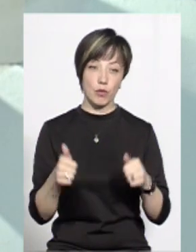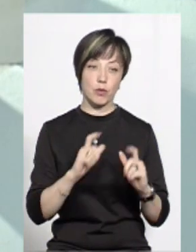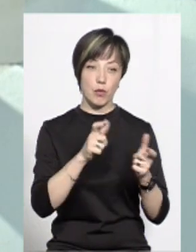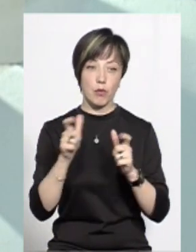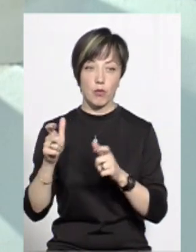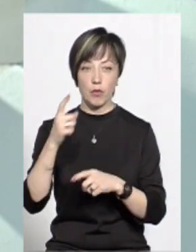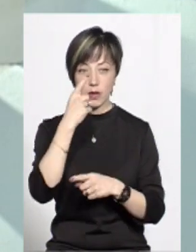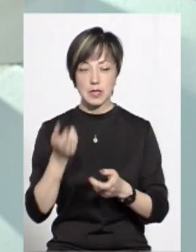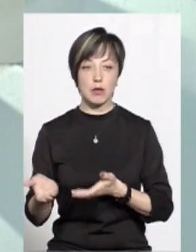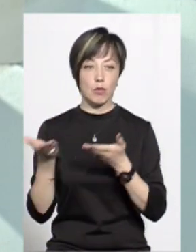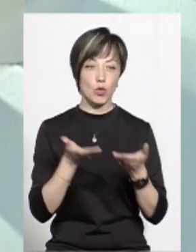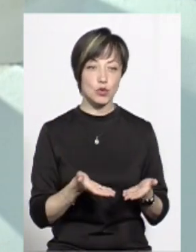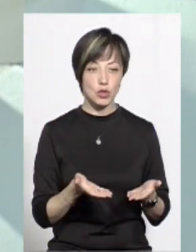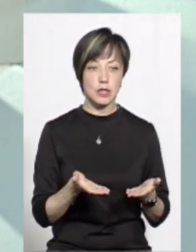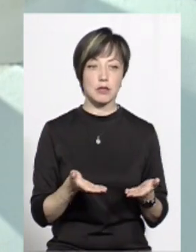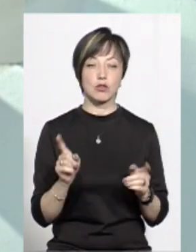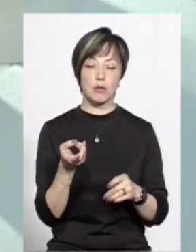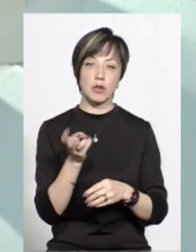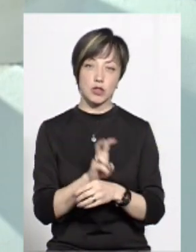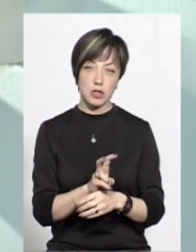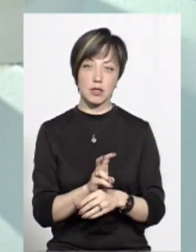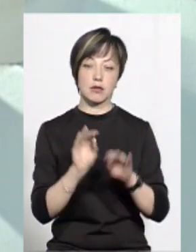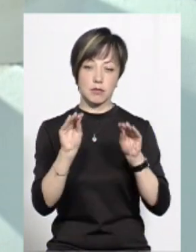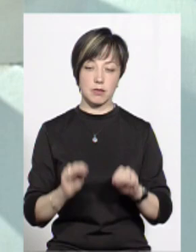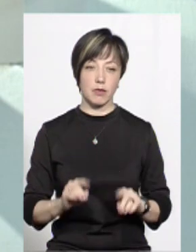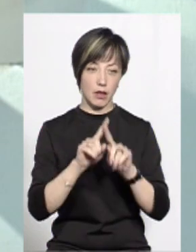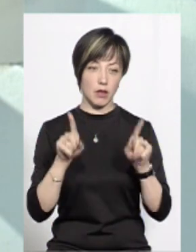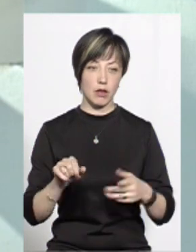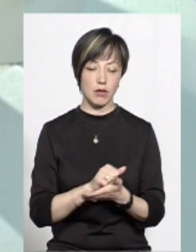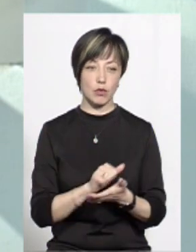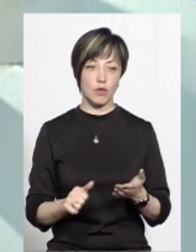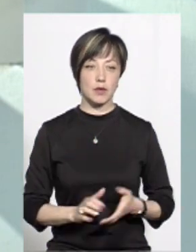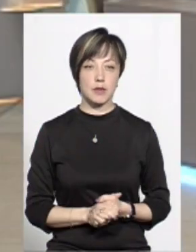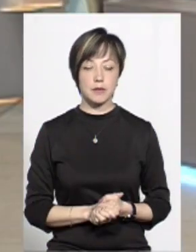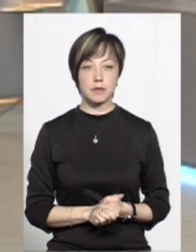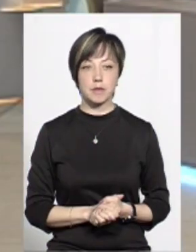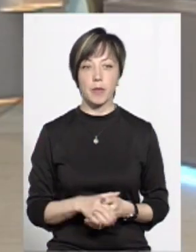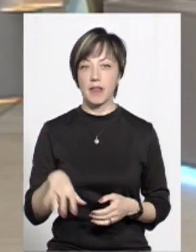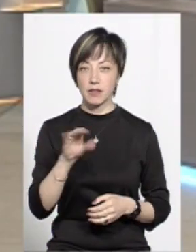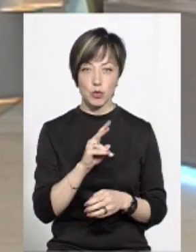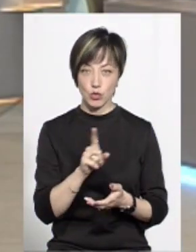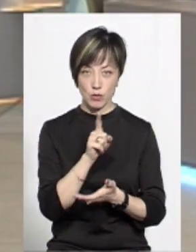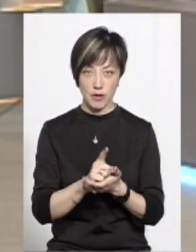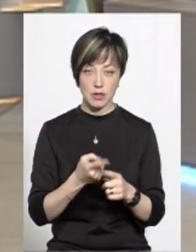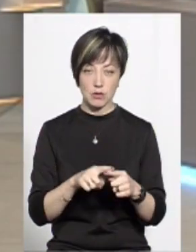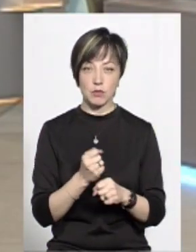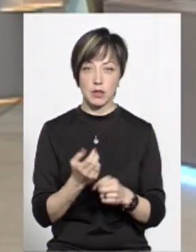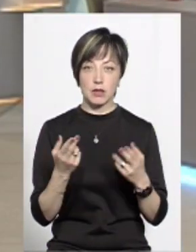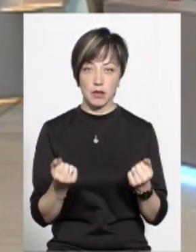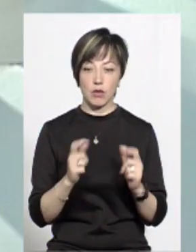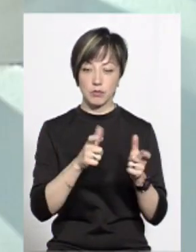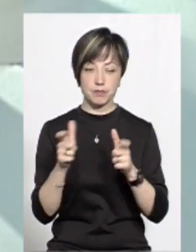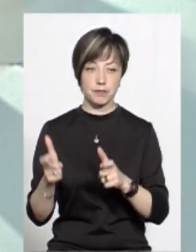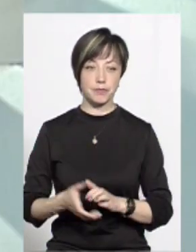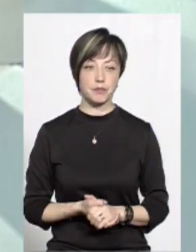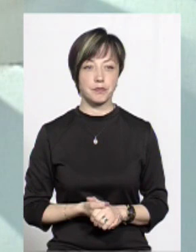ми надсилаємо повідомлення запрошення для того, щоб громадянин з'явився і задекларував доходи. Це всім, хто зобов'язаний це зробити, так, вони повинні так,